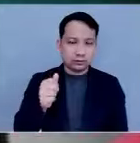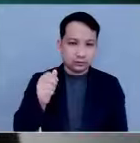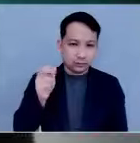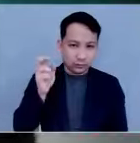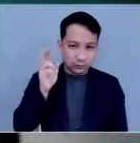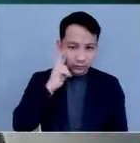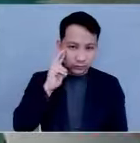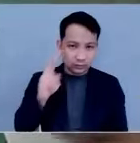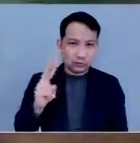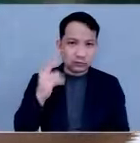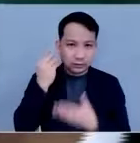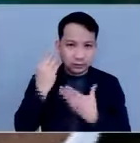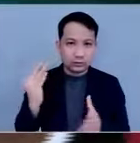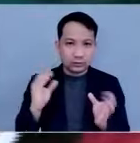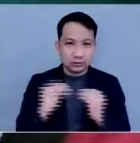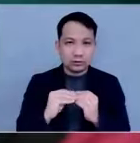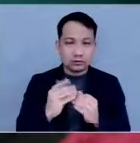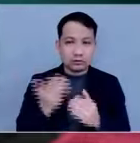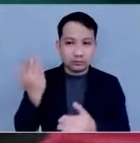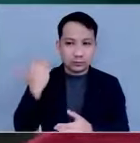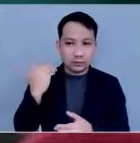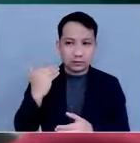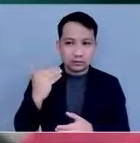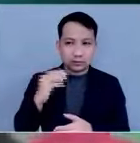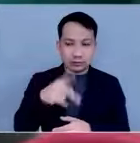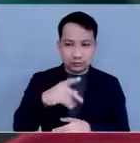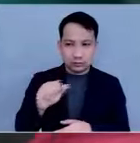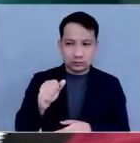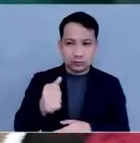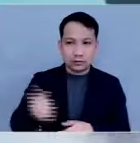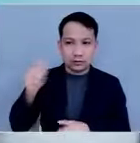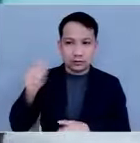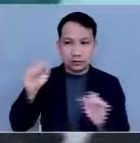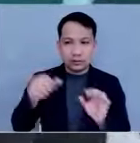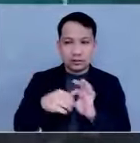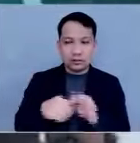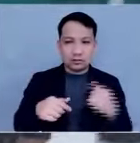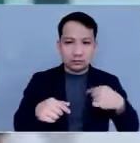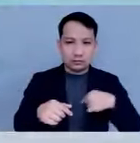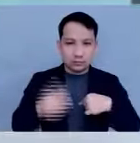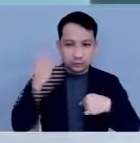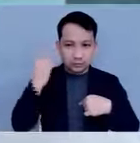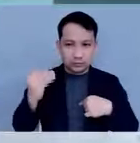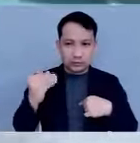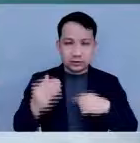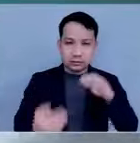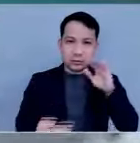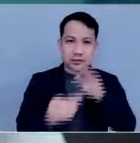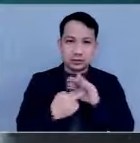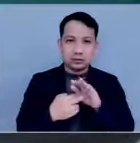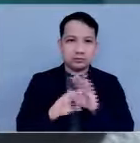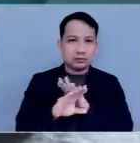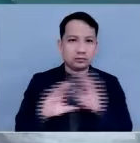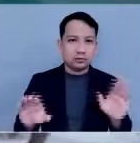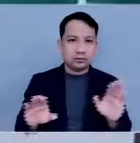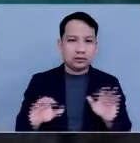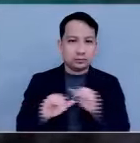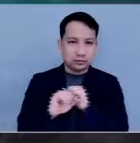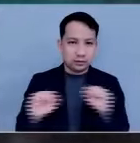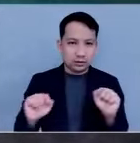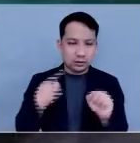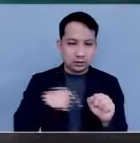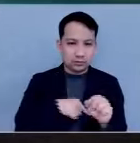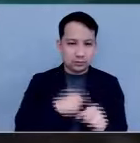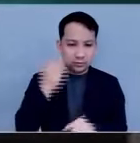Villanueva na may dating hepe na tumulong kay Guo. Giit ni Bato, kahit paritirado na sila ay pinapanatili pa rin nila